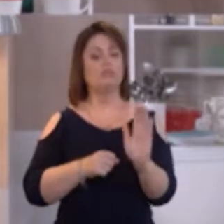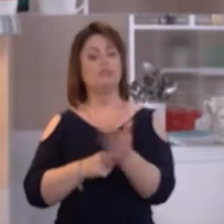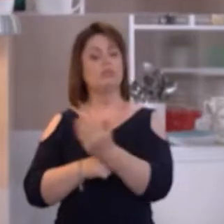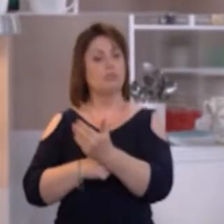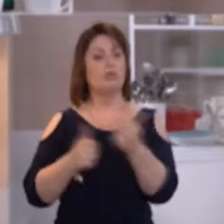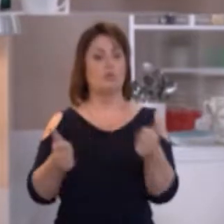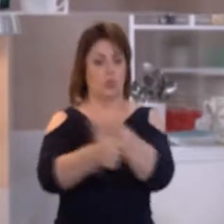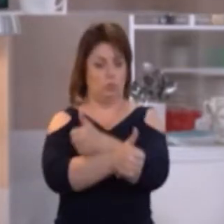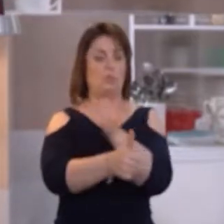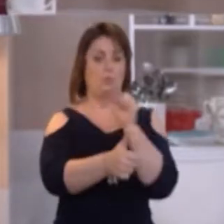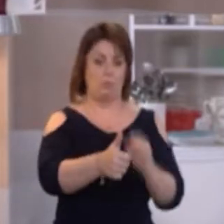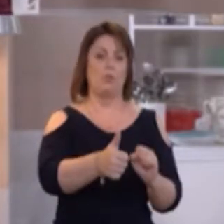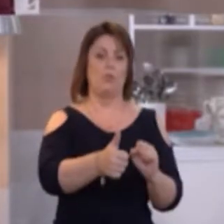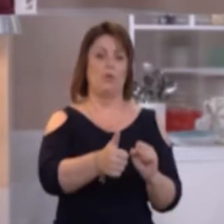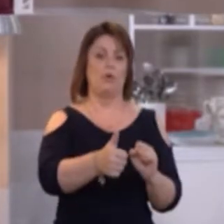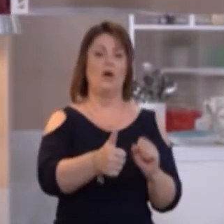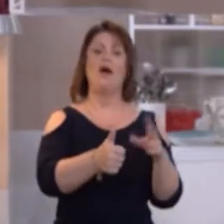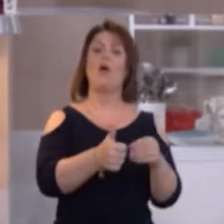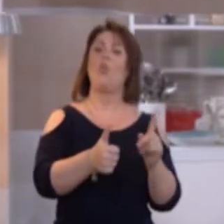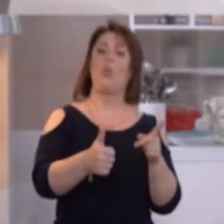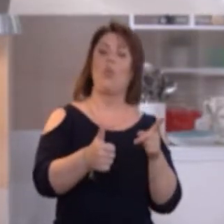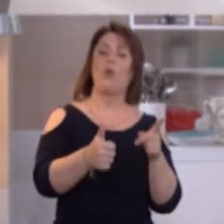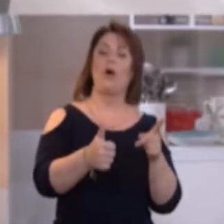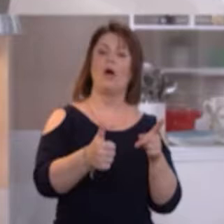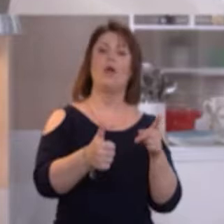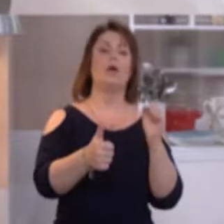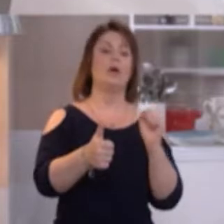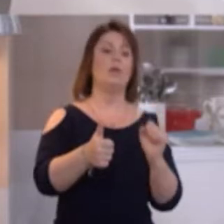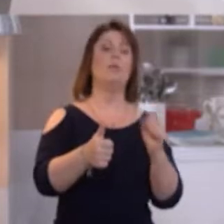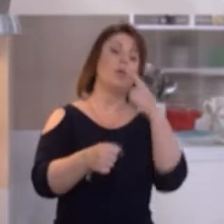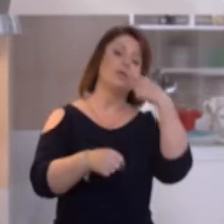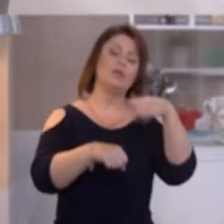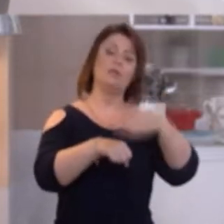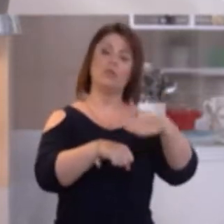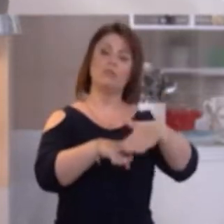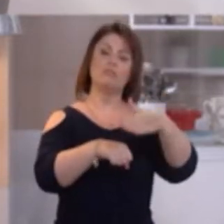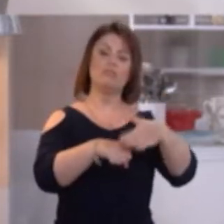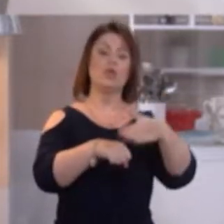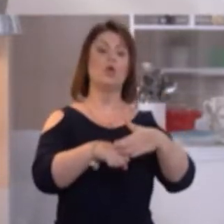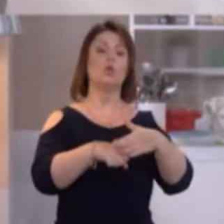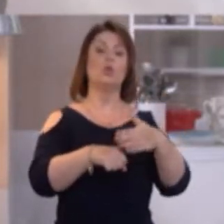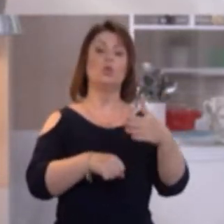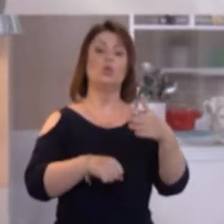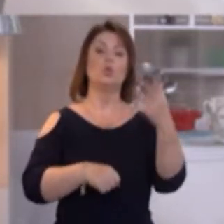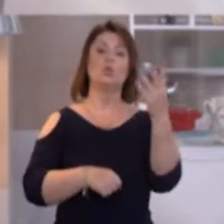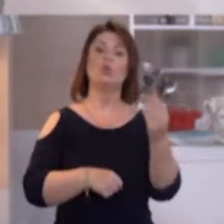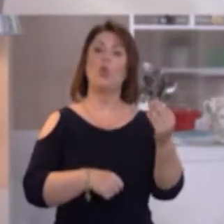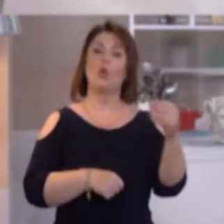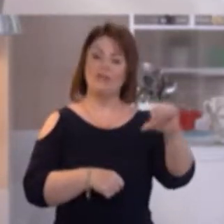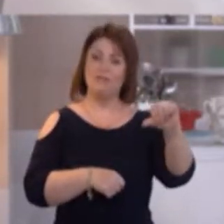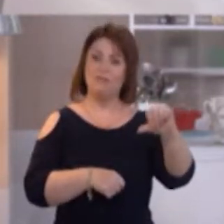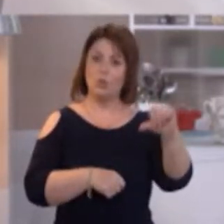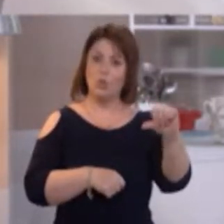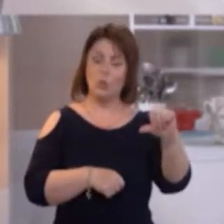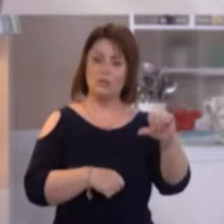liquidi, noi che cosa facciamo? Possiamo anche utilizzare, che ne so, 200 millilitri di succo di frutta e 100